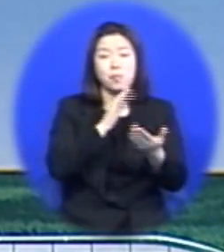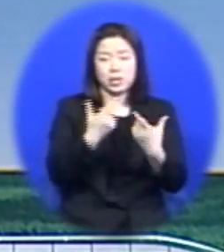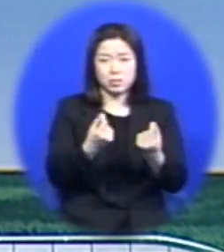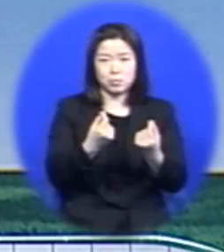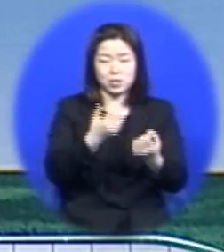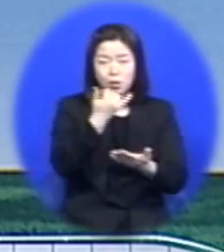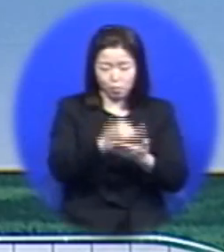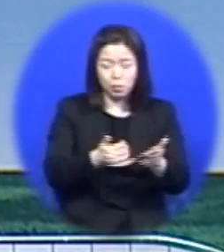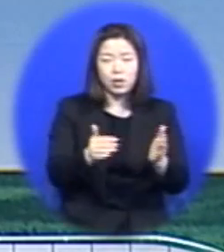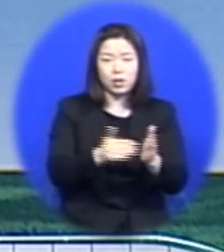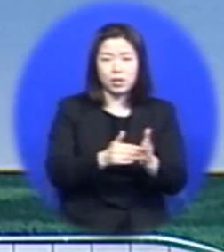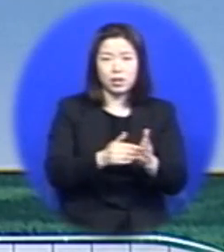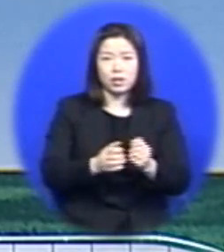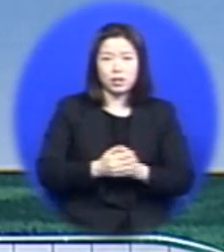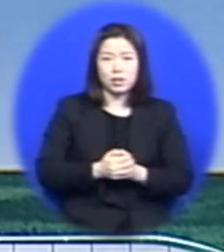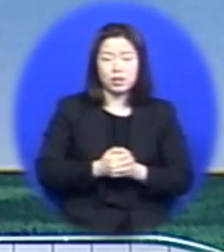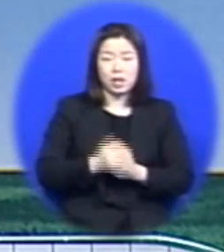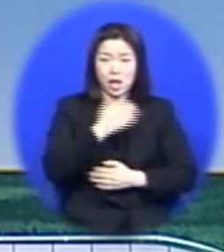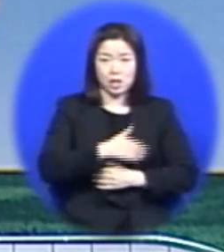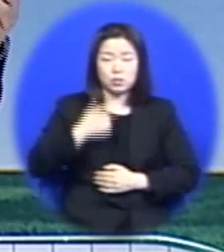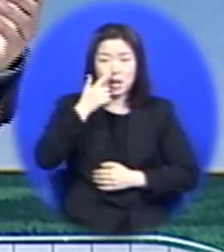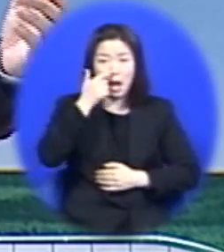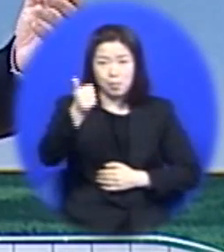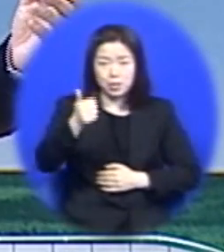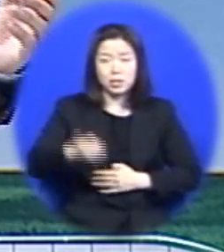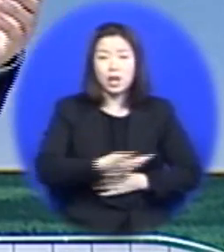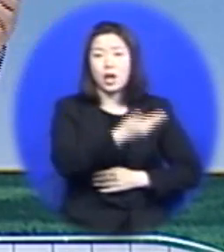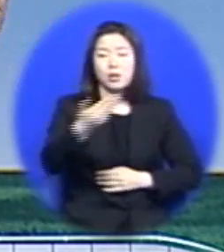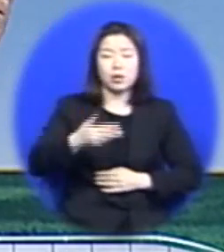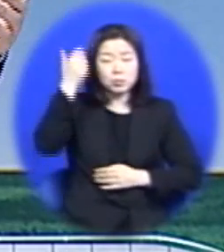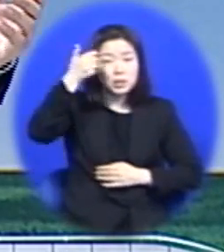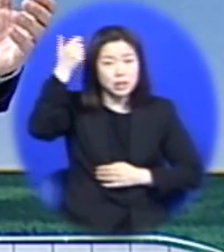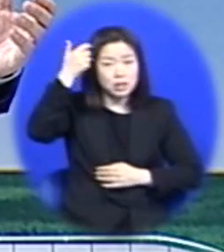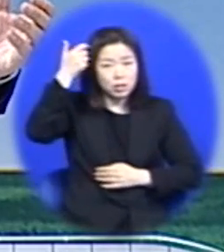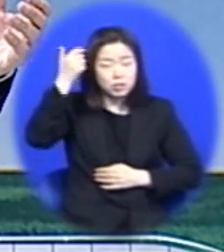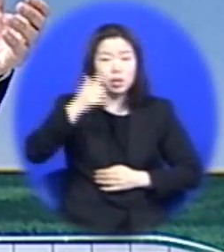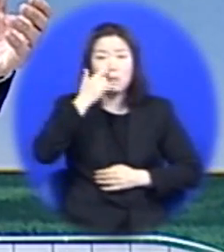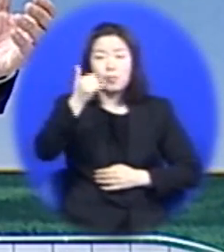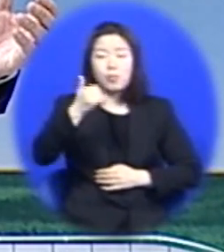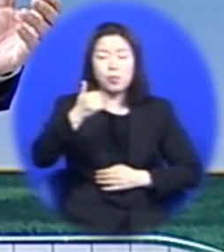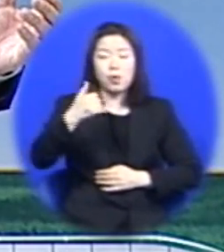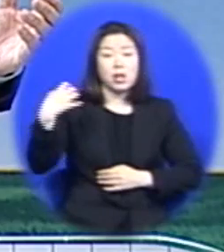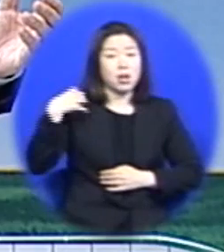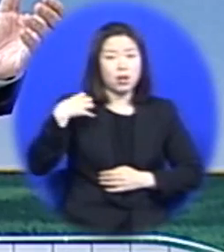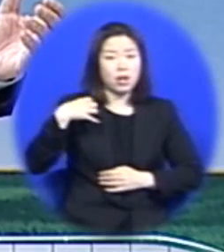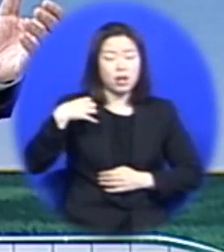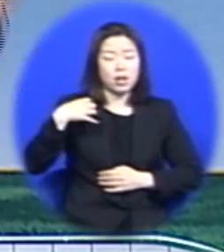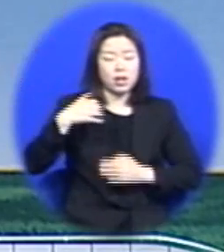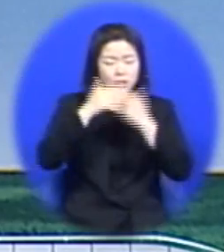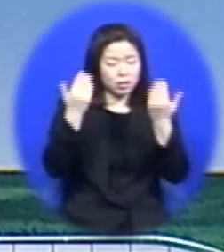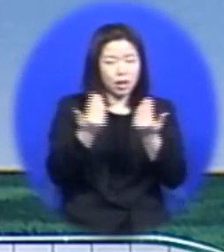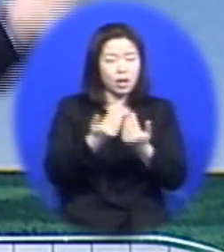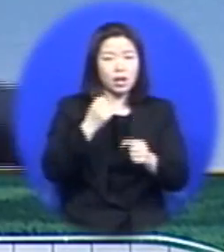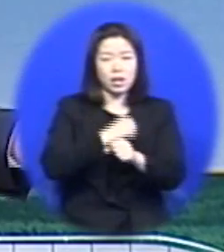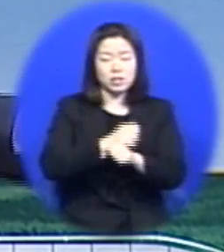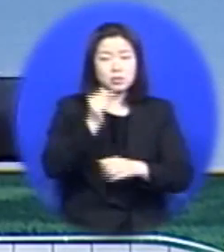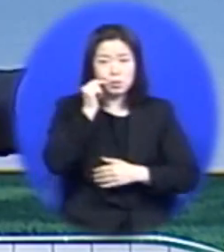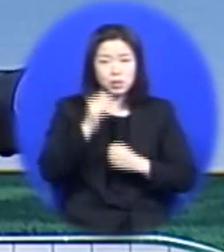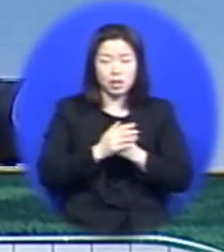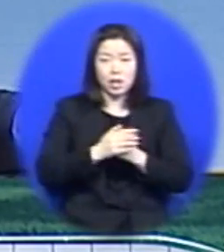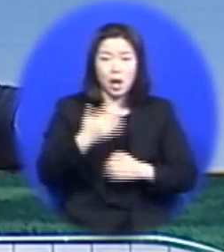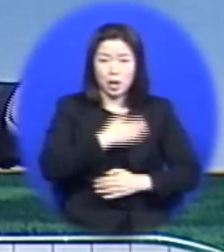고아였어요. 육신의 아버지가 여러분을 영적인 부모 역할까지 해줄 수 없습니다. 육신의 아버지가